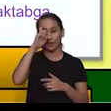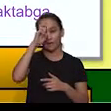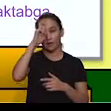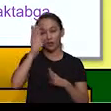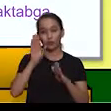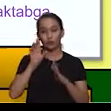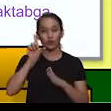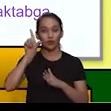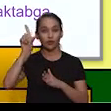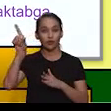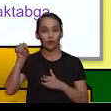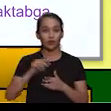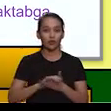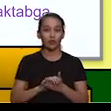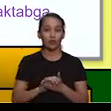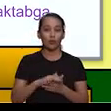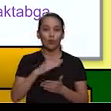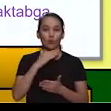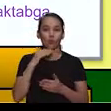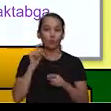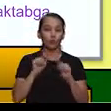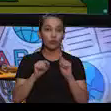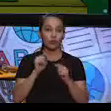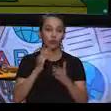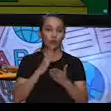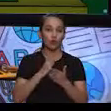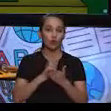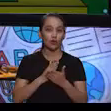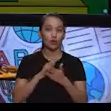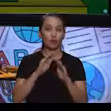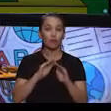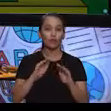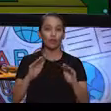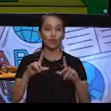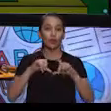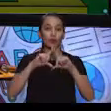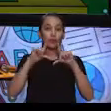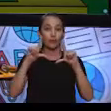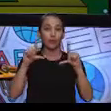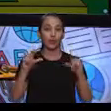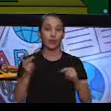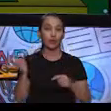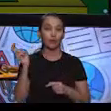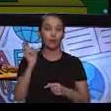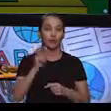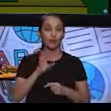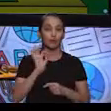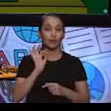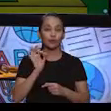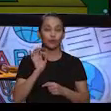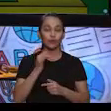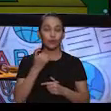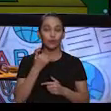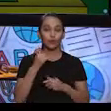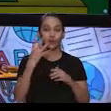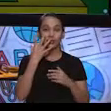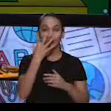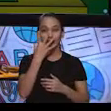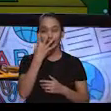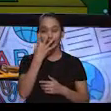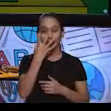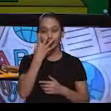O'quvchilar maktabga boradilar. To'g'rimi? Barakalla. Demak, biz hozirgi namoyish etilgan